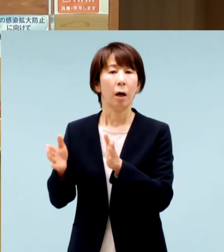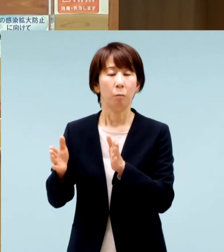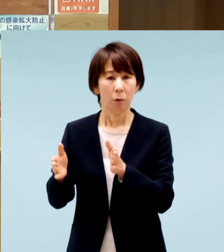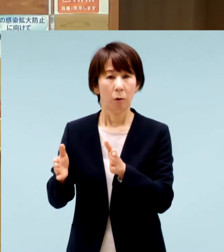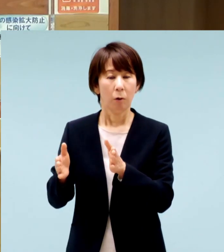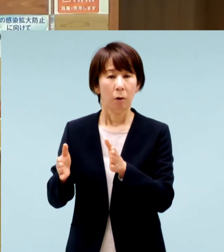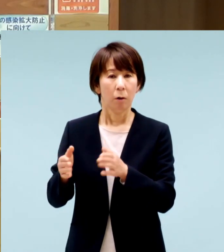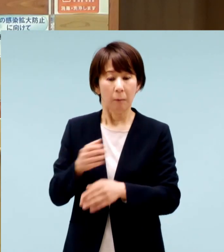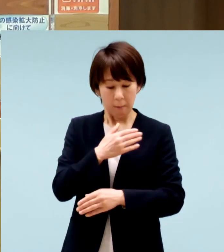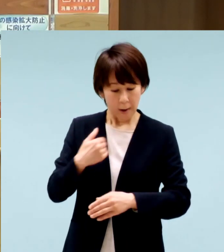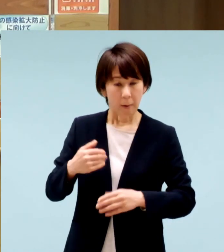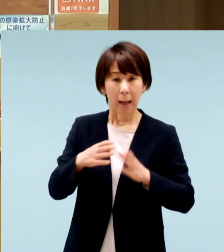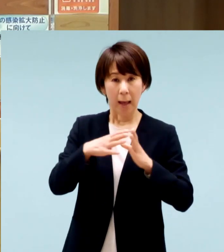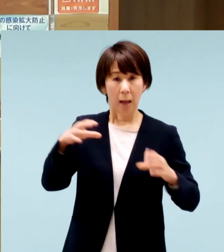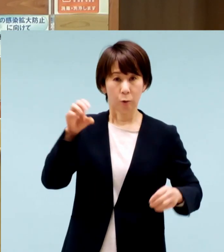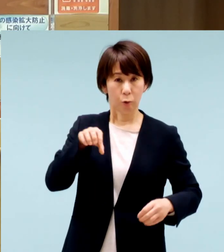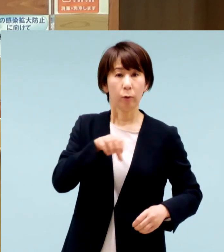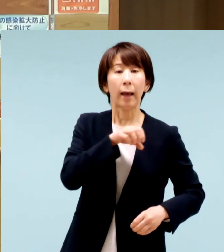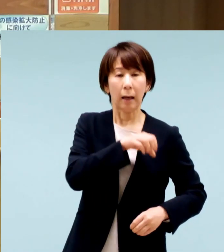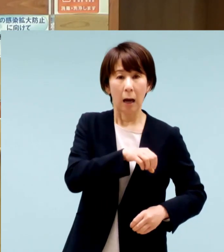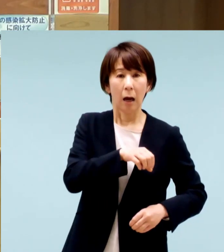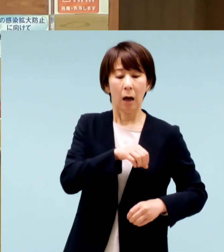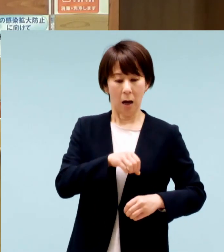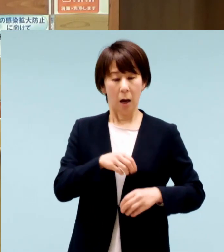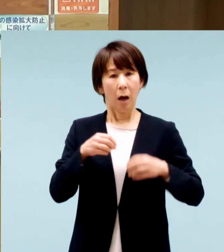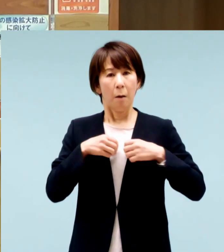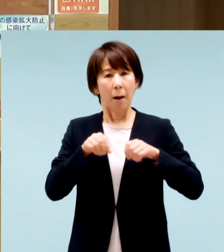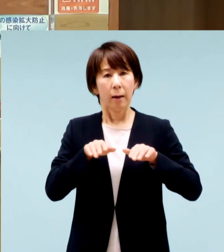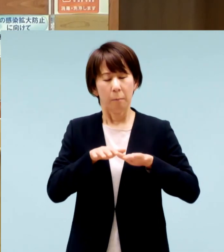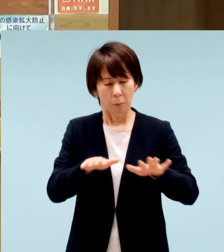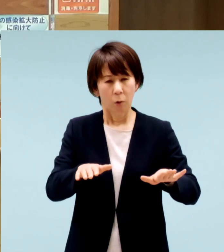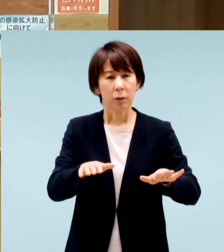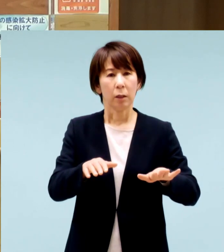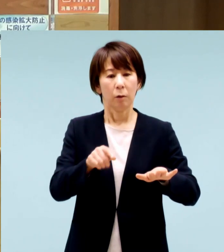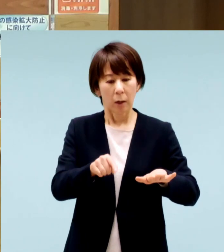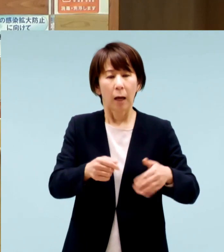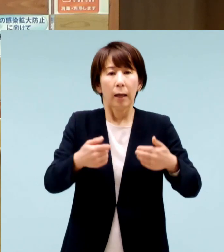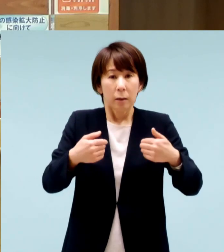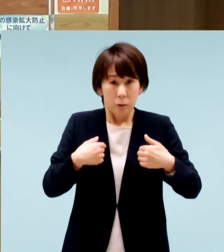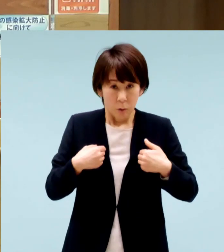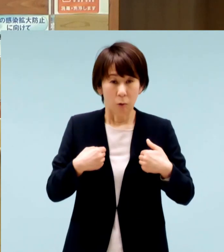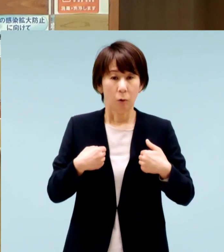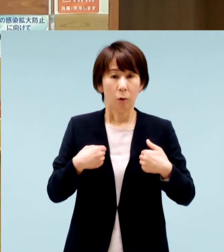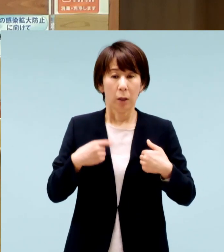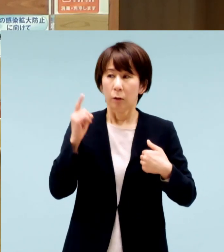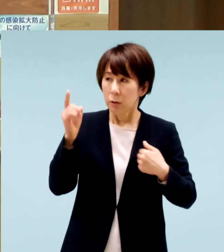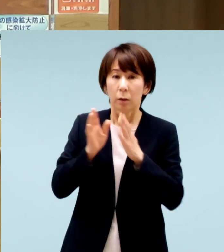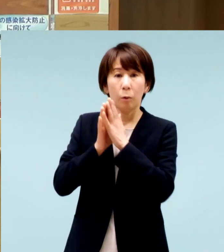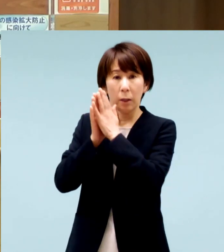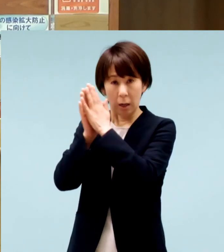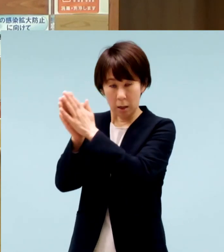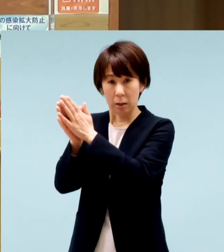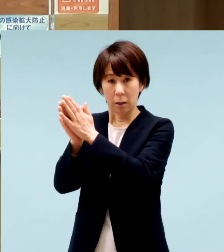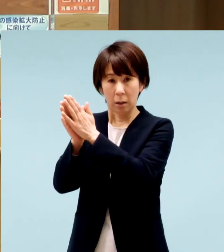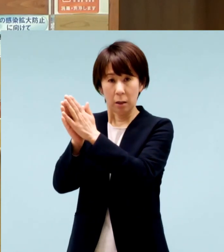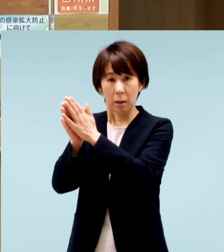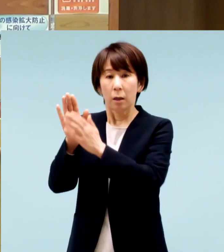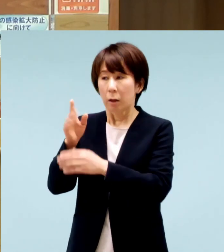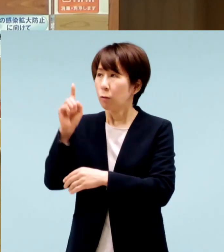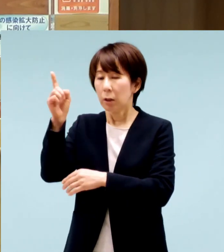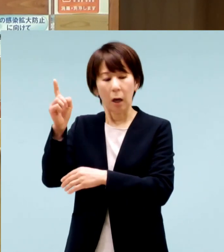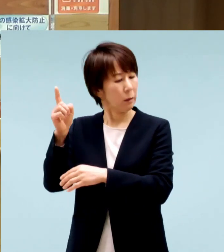ば、まん延防止にしてほしいということでお願いをするんだけども、国としてはそこに当たるかどうかっていうことで、い